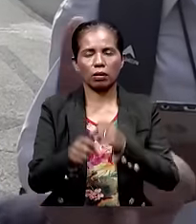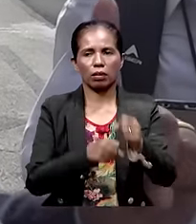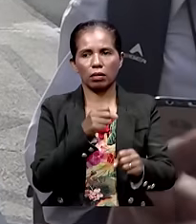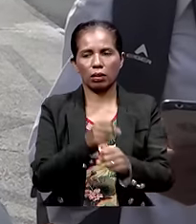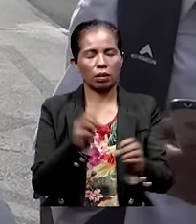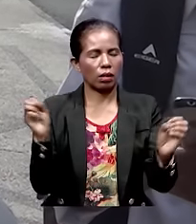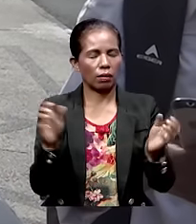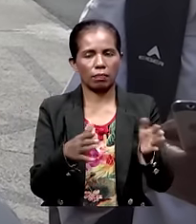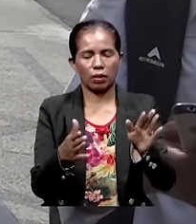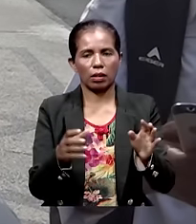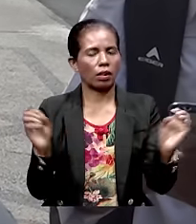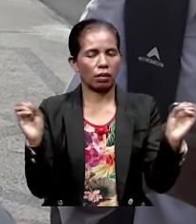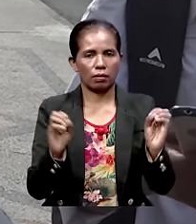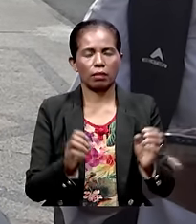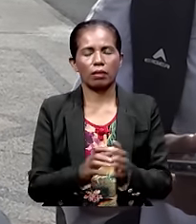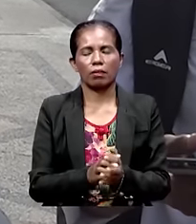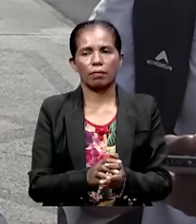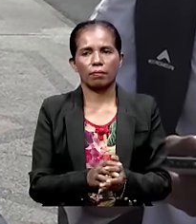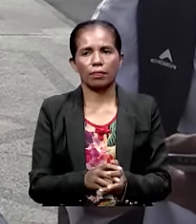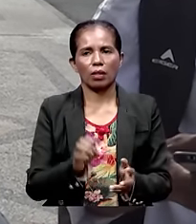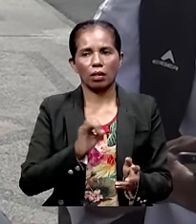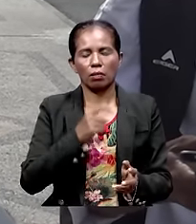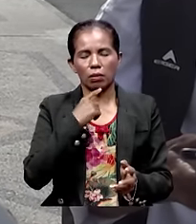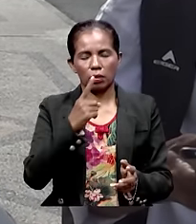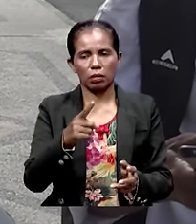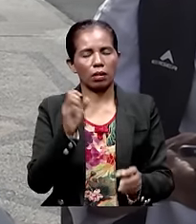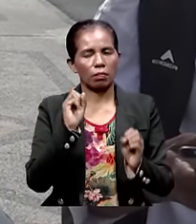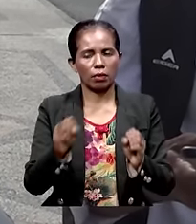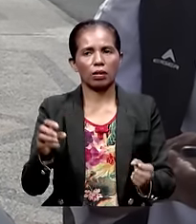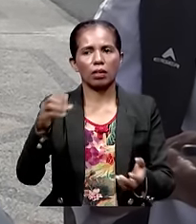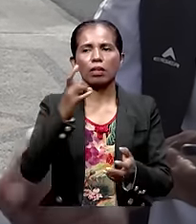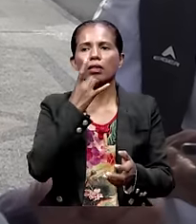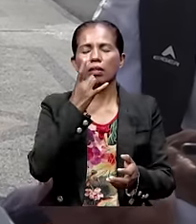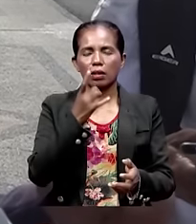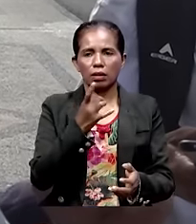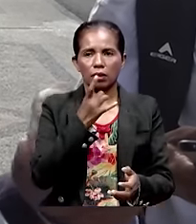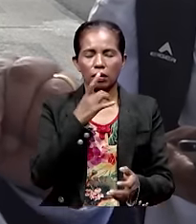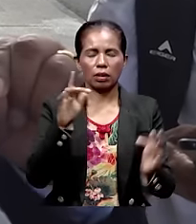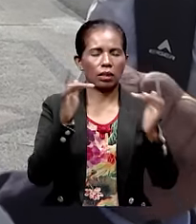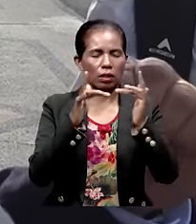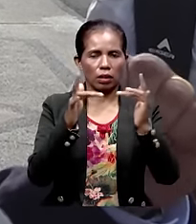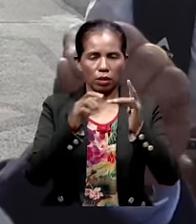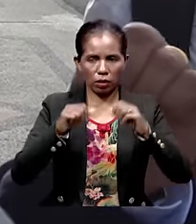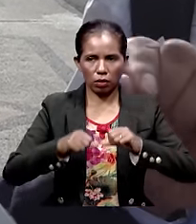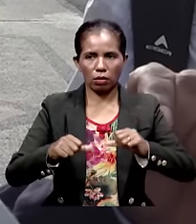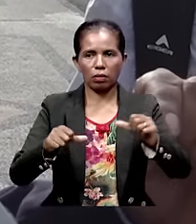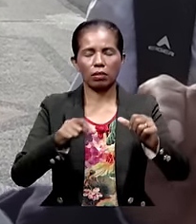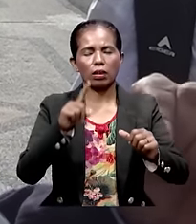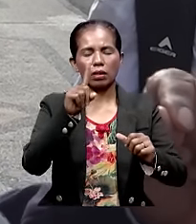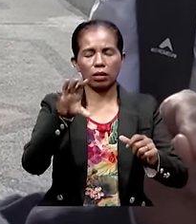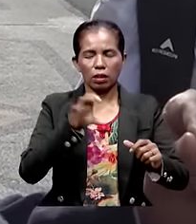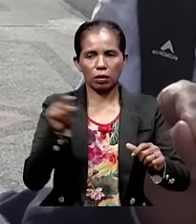nunca mate lahe. Nebe haumos la bela segura internet ne lao 100%